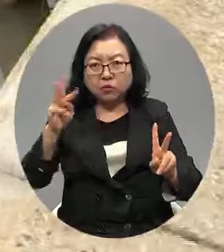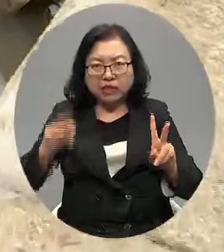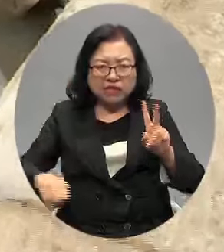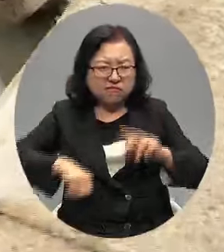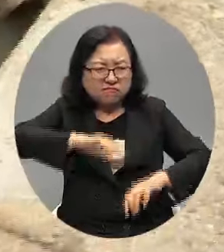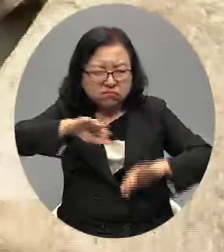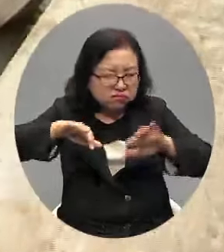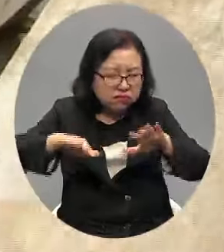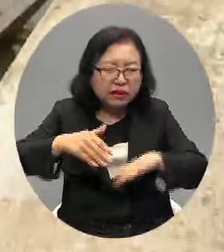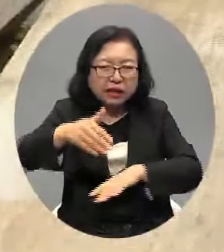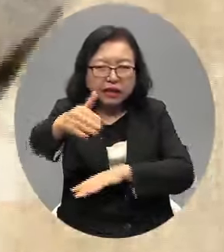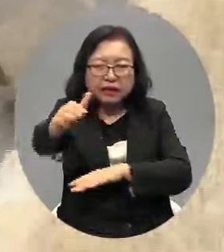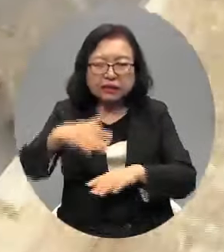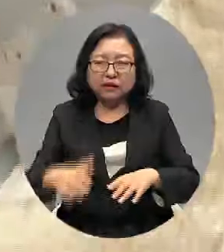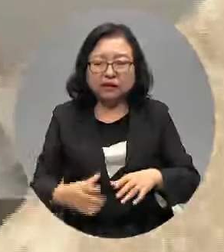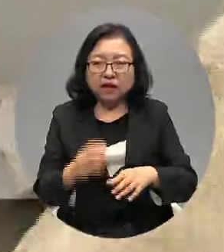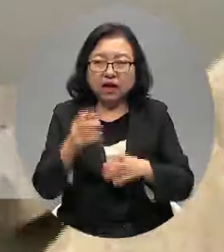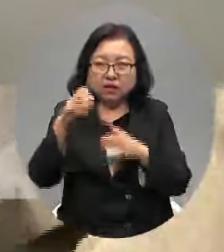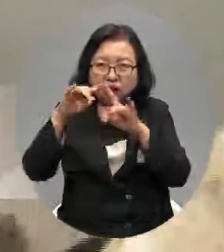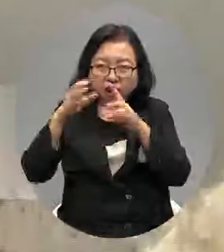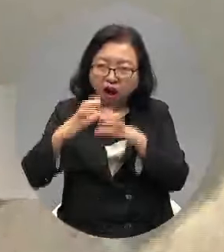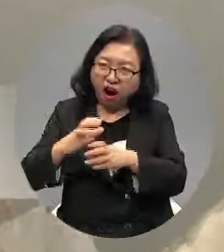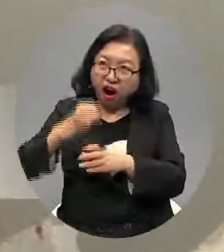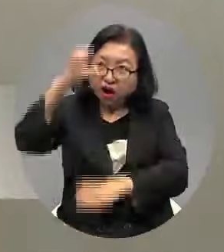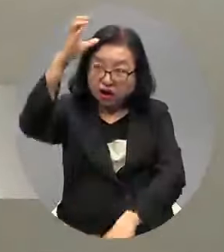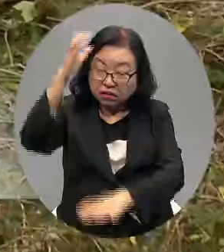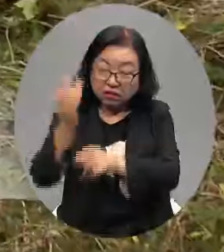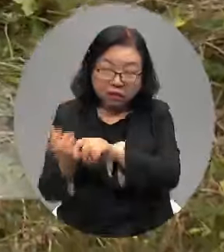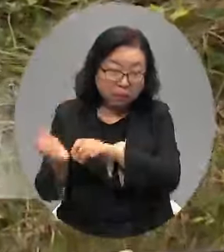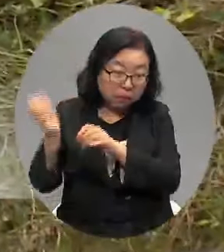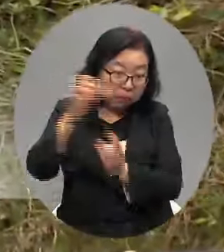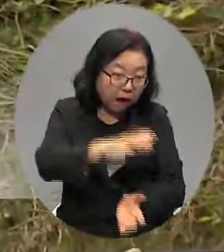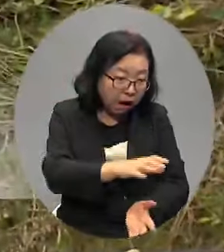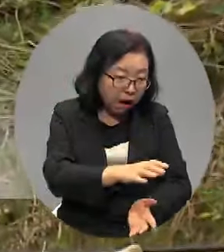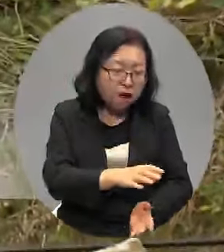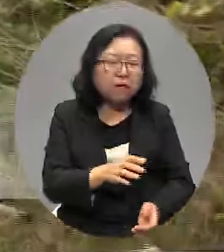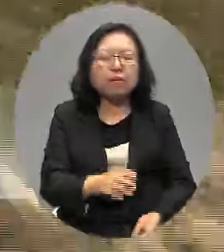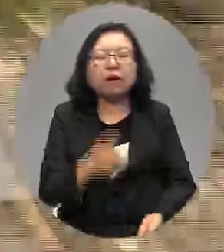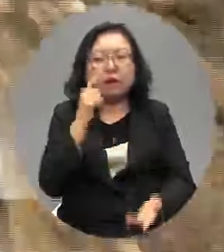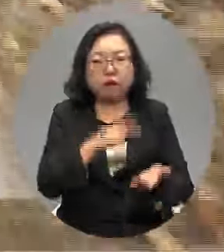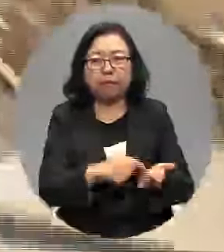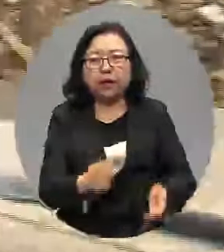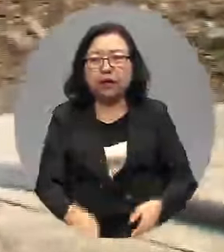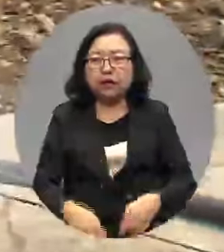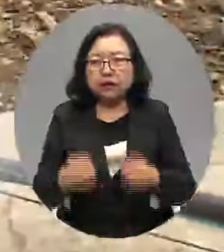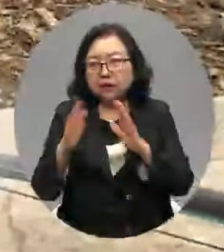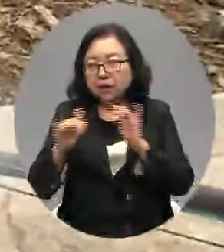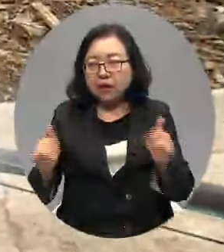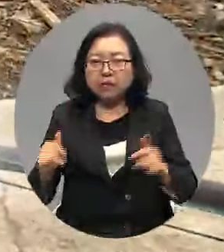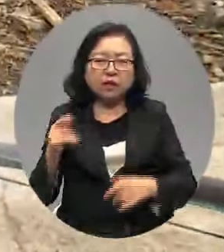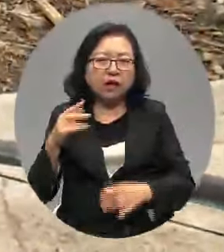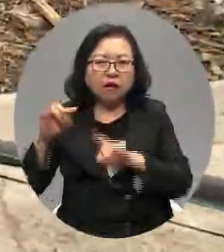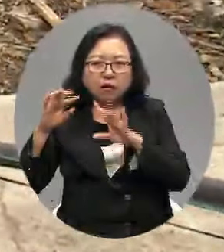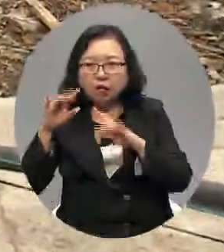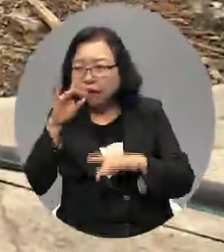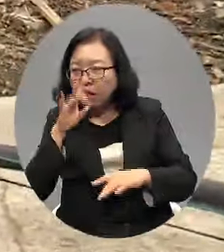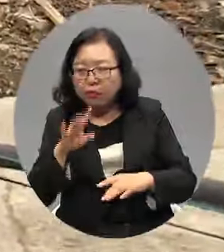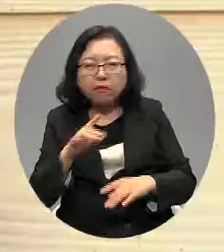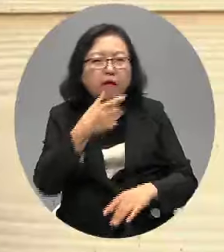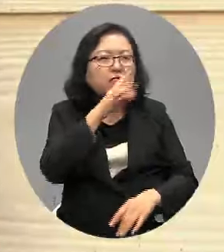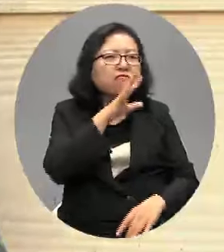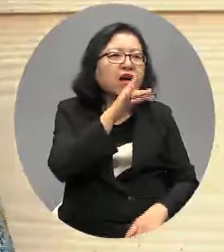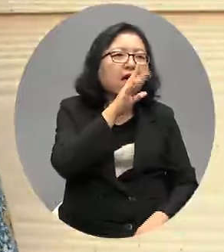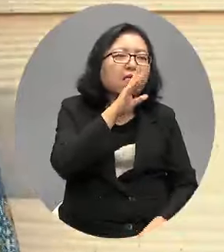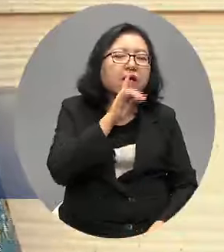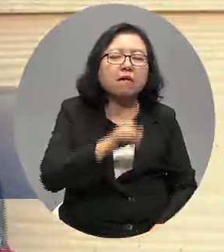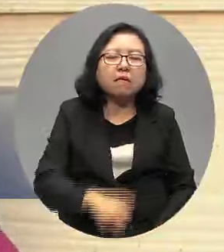들어가자 뿌리째 뽑혀 바닥을 뒹구는 전신주가 보입니다. 주민들은 전기와 물이 다 끊겼다고 말합니다. 여기까지